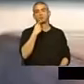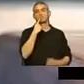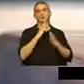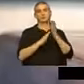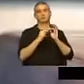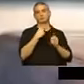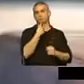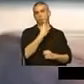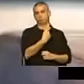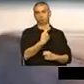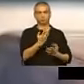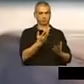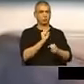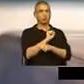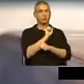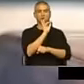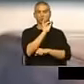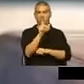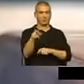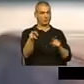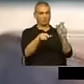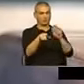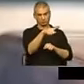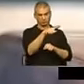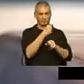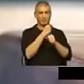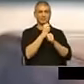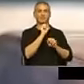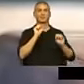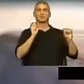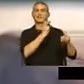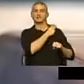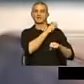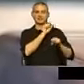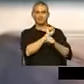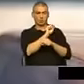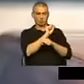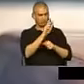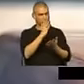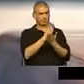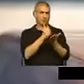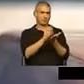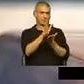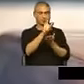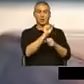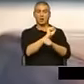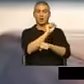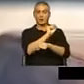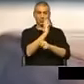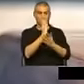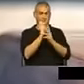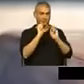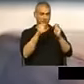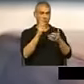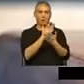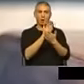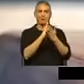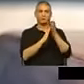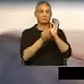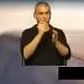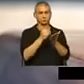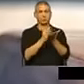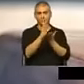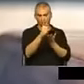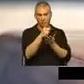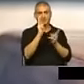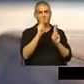בתגובה תלונותיהם של אותם גורמים לנציב תלונות הציבור ל השופטים נדחו ארורים אשר הוגשו ל החלטות בית המשפט נדחו וקיים